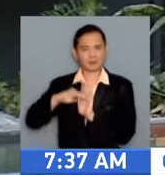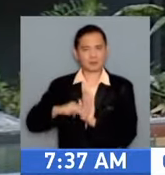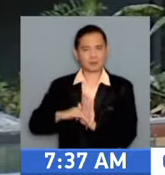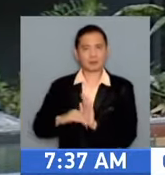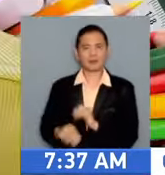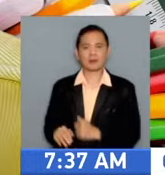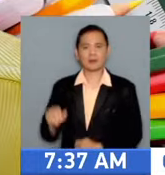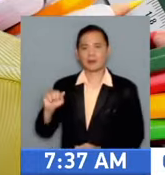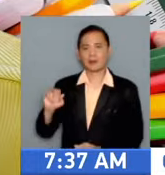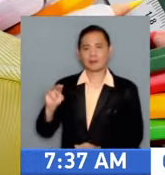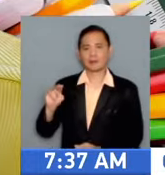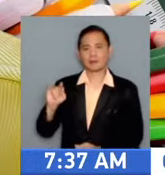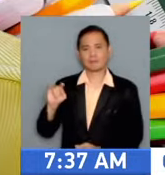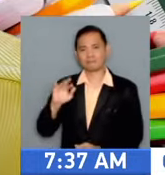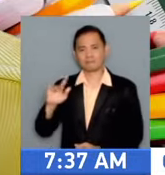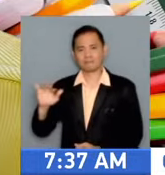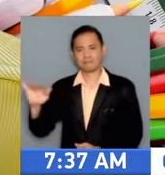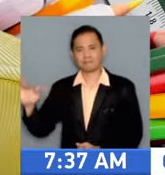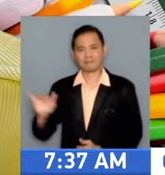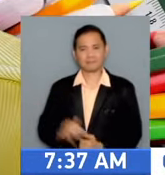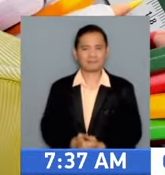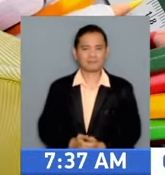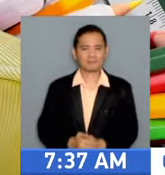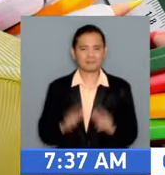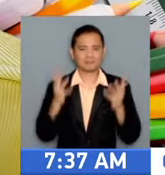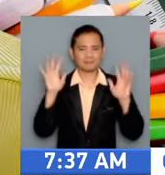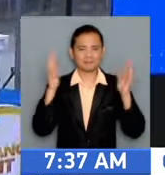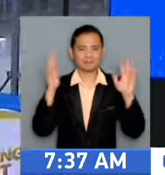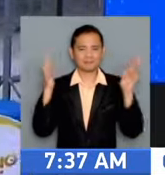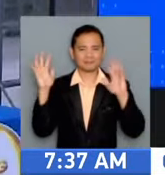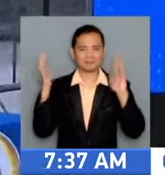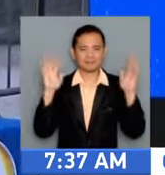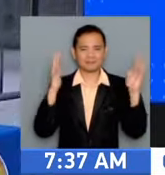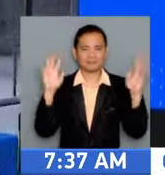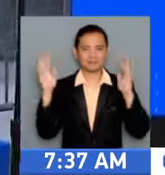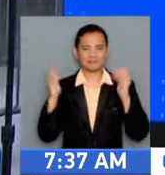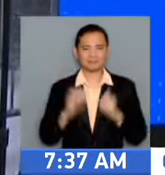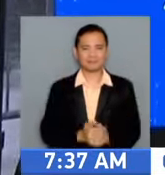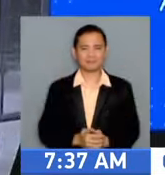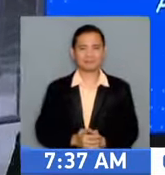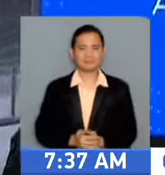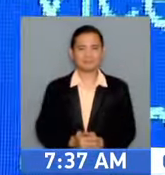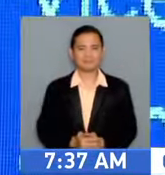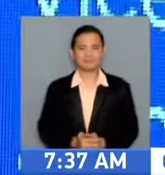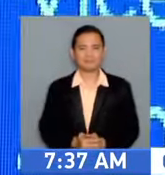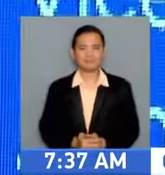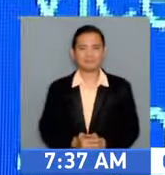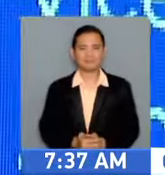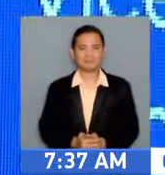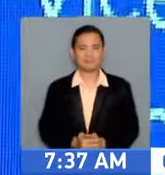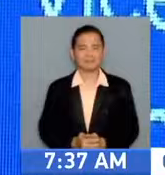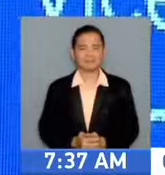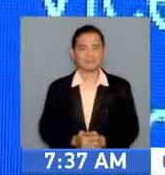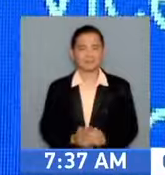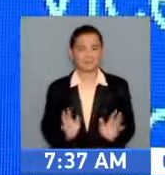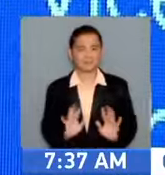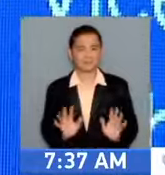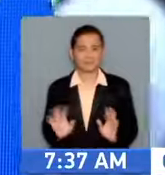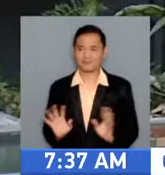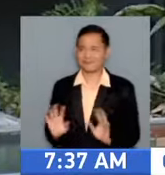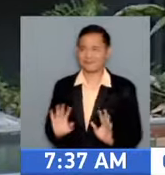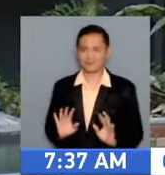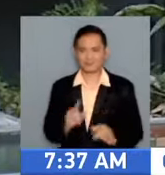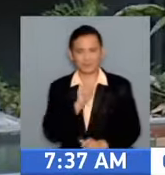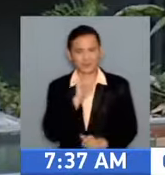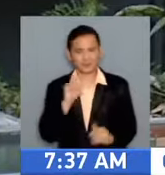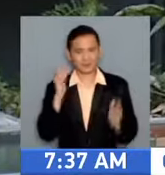Trinity Valenzuela. Yay! Walang pa ka naman natin si Andrea. Nice! Nakakatuwa yung dalawang mm-hmm. contestants natin. Thank you, Andrea.